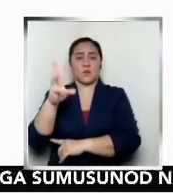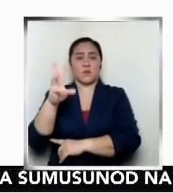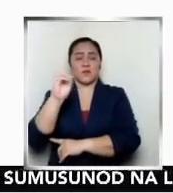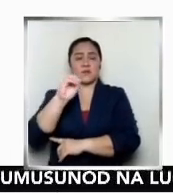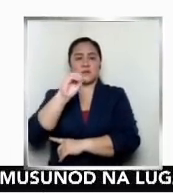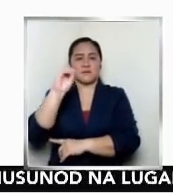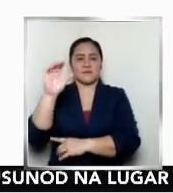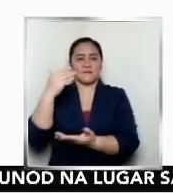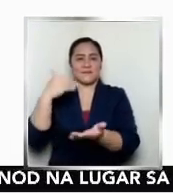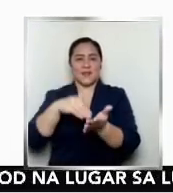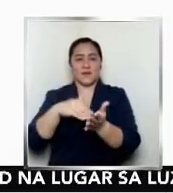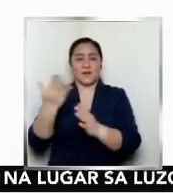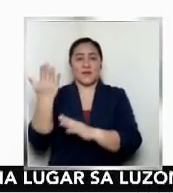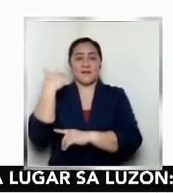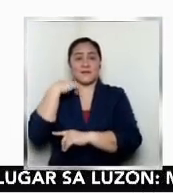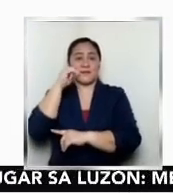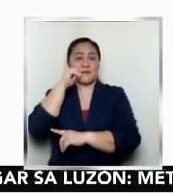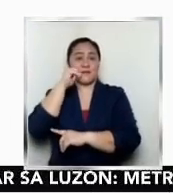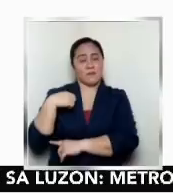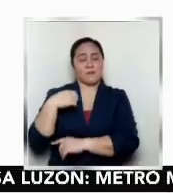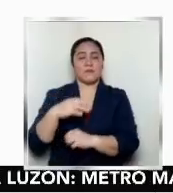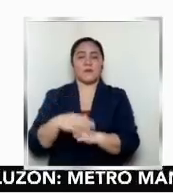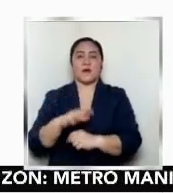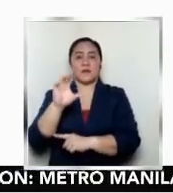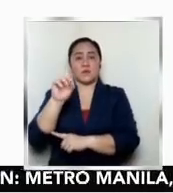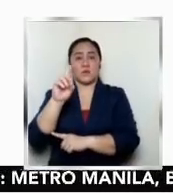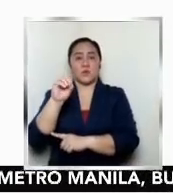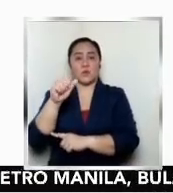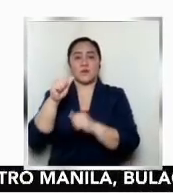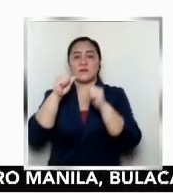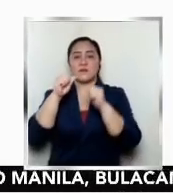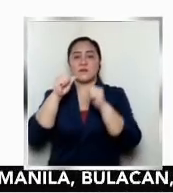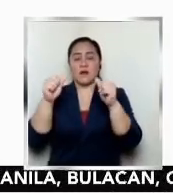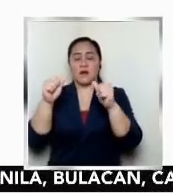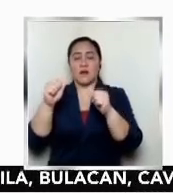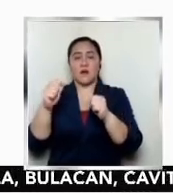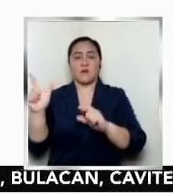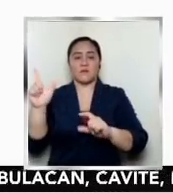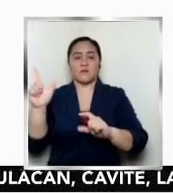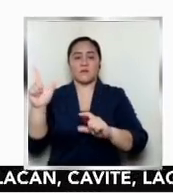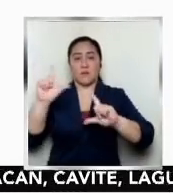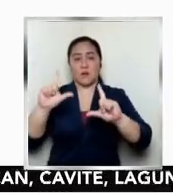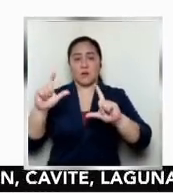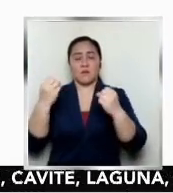kahapon. Ayon sa DOH, may 14 laboratories na hindi nakapagsumiti ng datos.